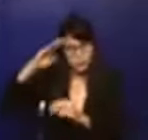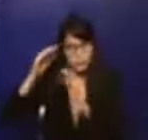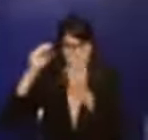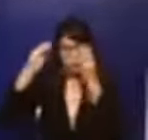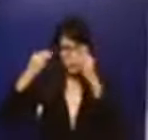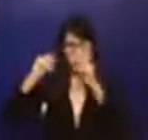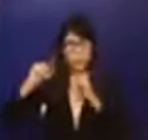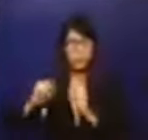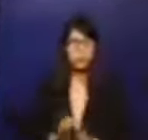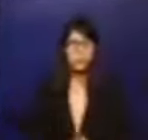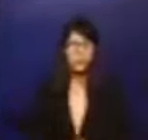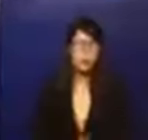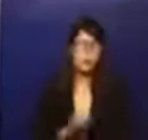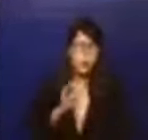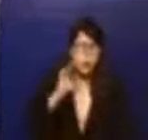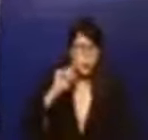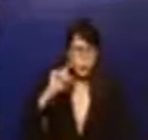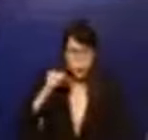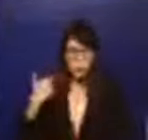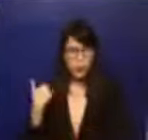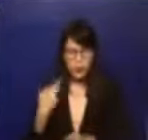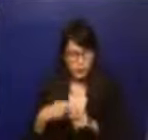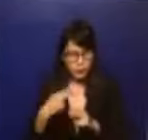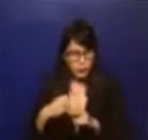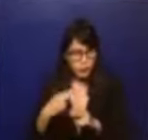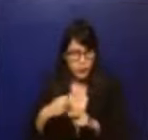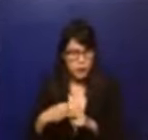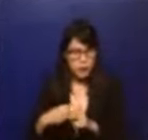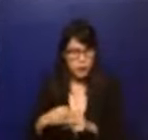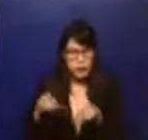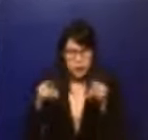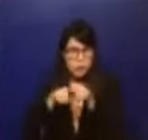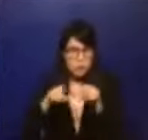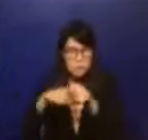านเข้ามาไม่มีพ่อแม่ที่ไหนตั้งชื่อลูกว่าชื่อประยุทธ์เลย